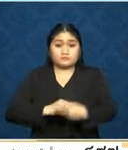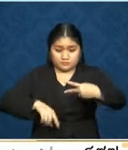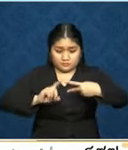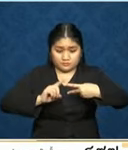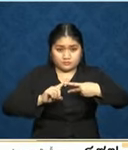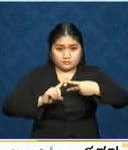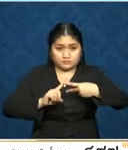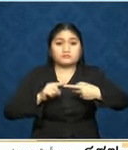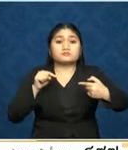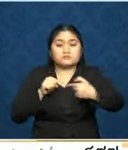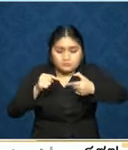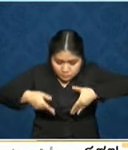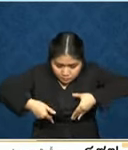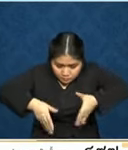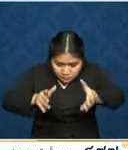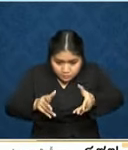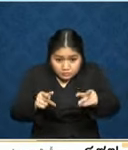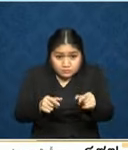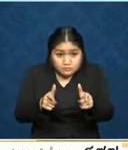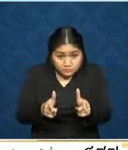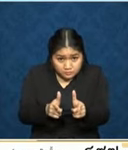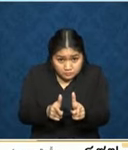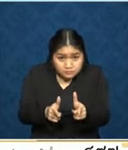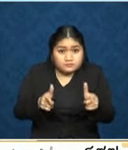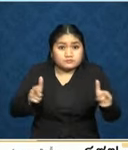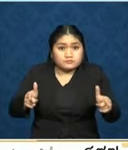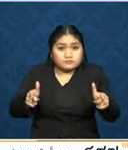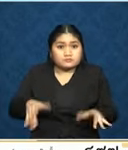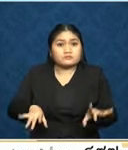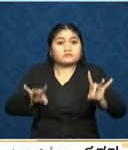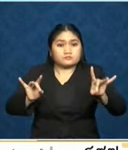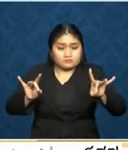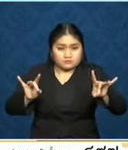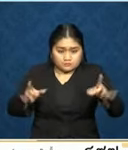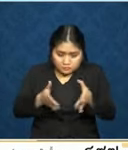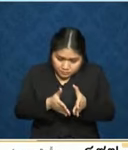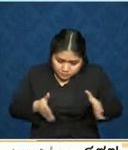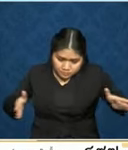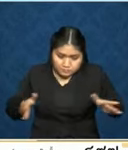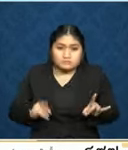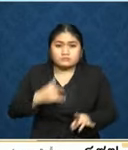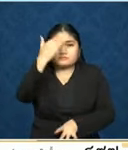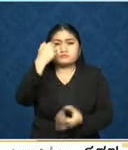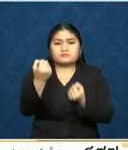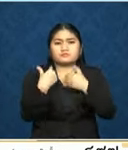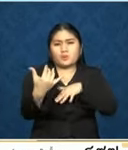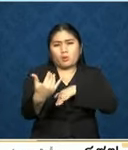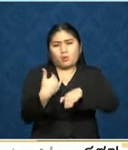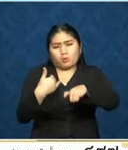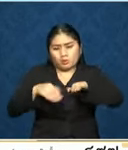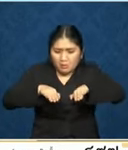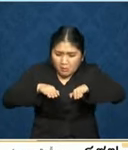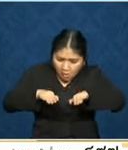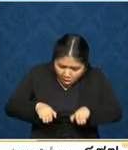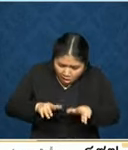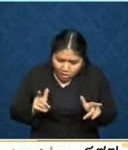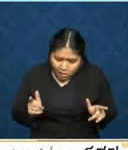ให้ขยายถนนนะคะเป็น 8ช่องจราจรด้วยการจราจรหนาแน่นมากนะคะถนนต่ำแล้วก็คับ